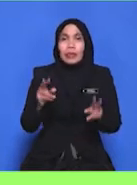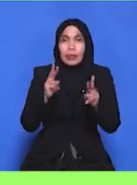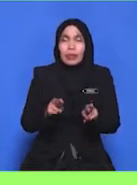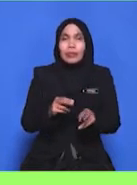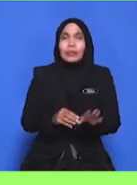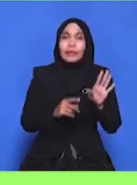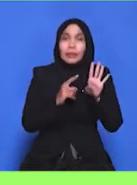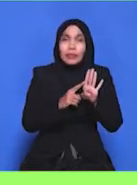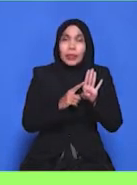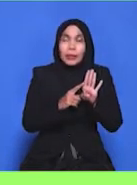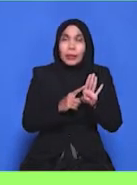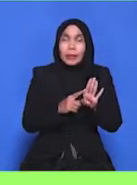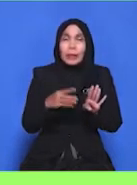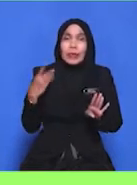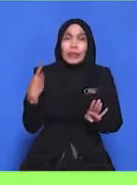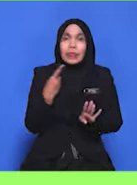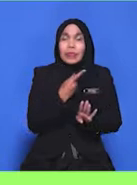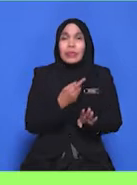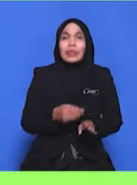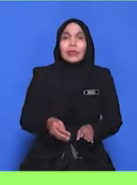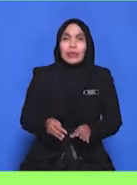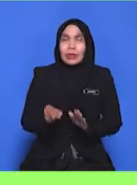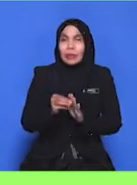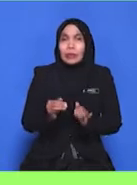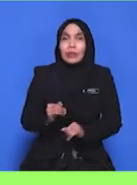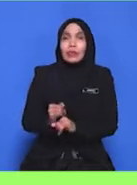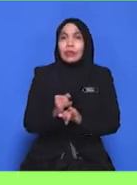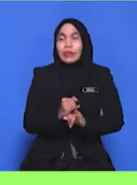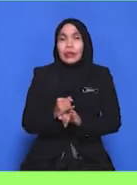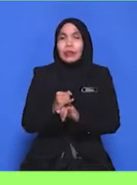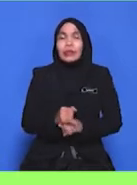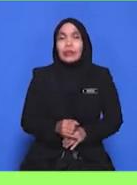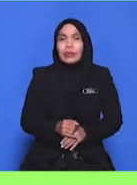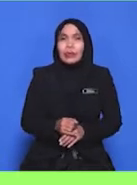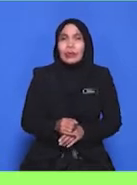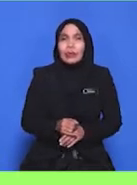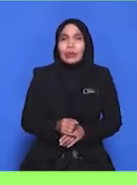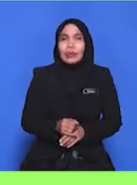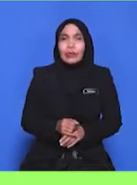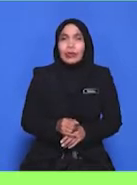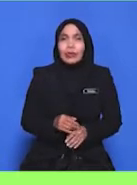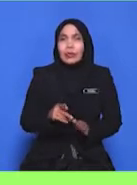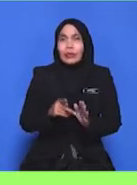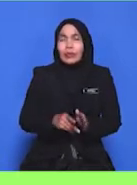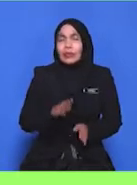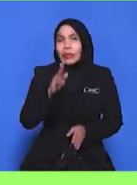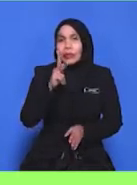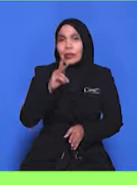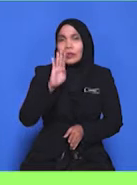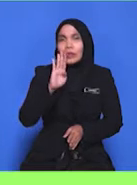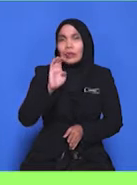Empat, kita hendaklah menjaga kebajikan rakan agar dapat mengeratkan kasih